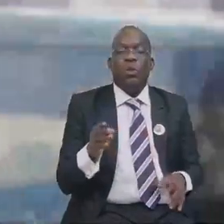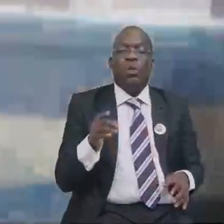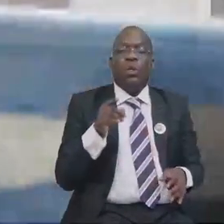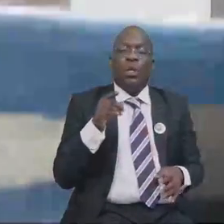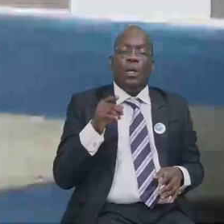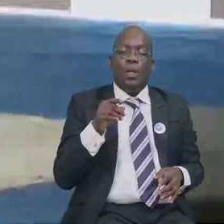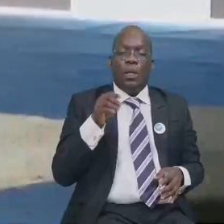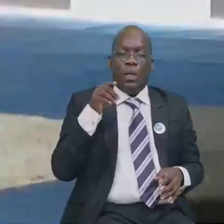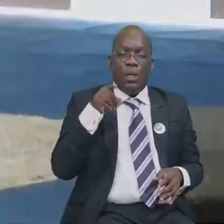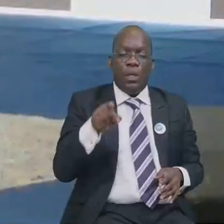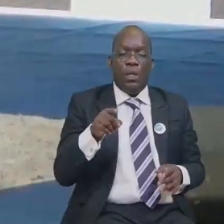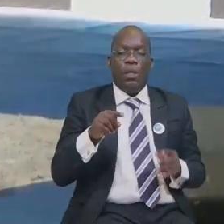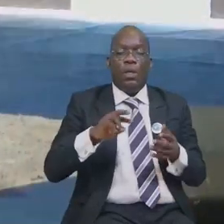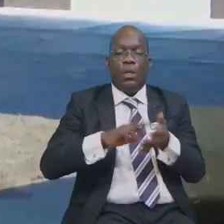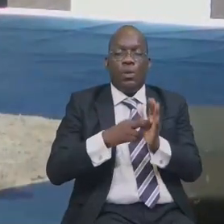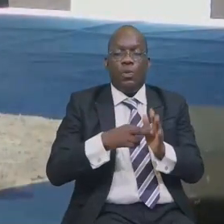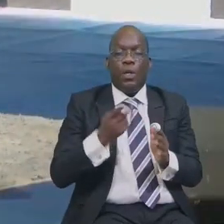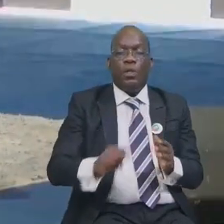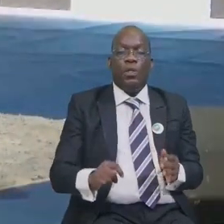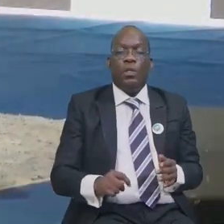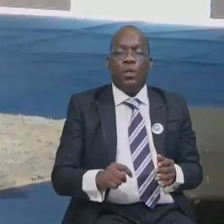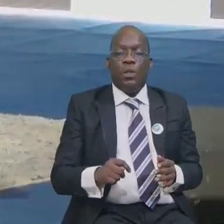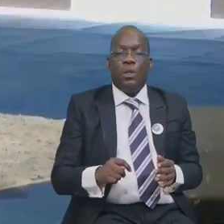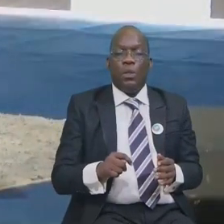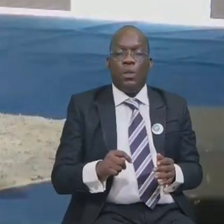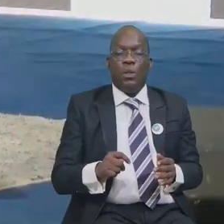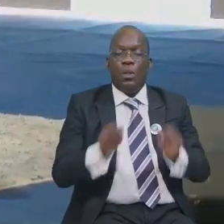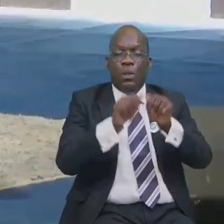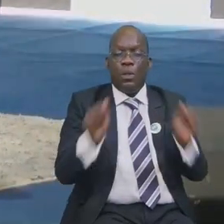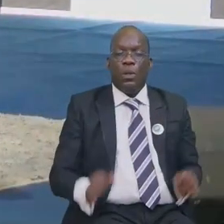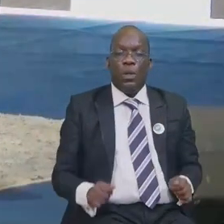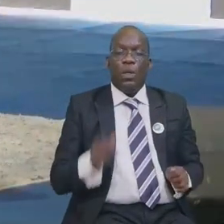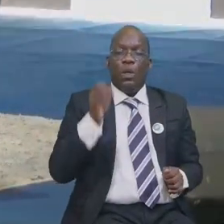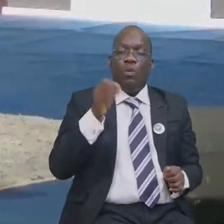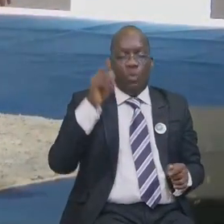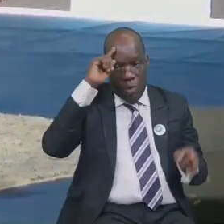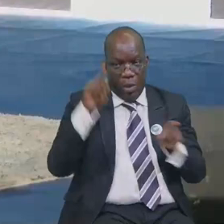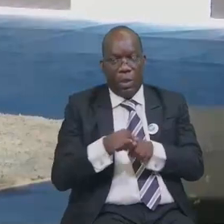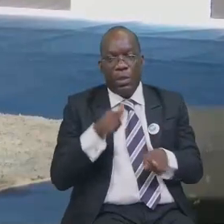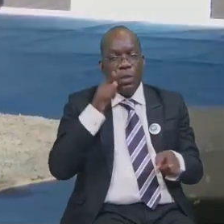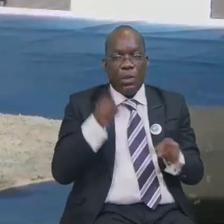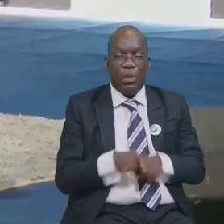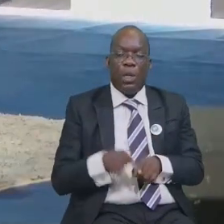réparé l'autel. Frères et sœurs, collègues, ministres,